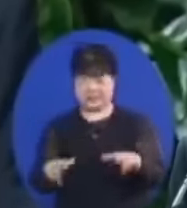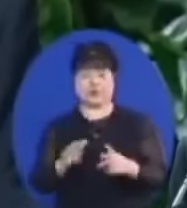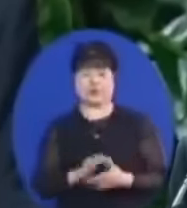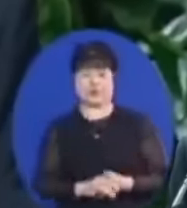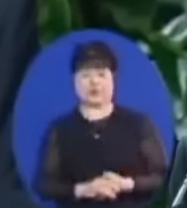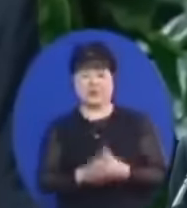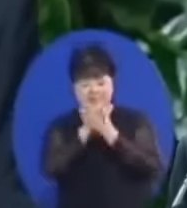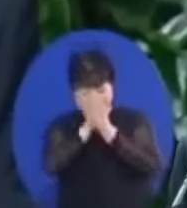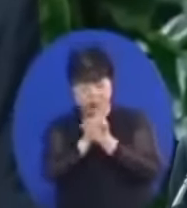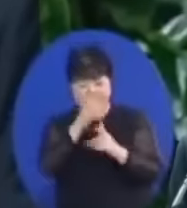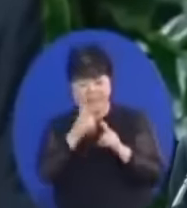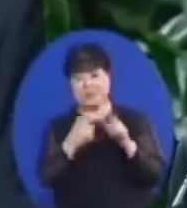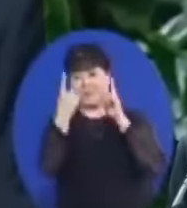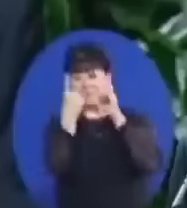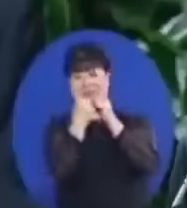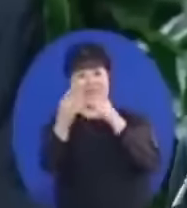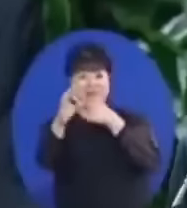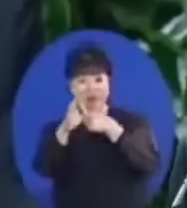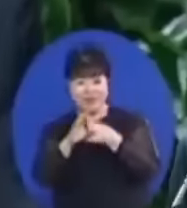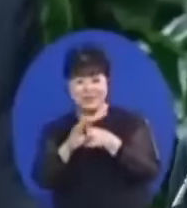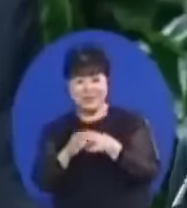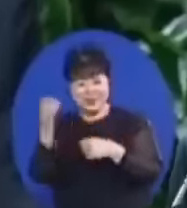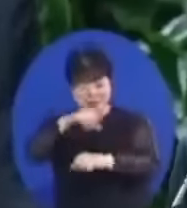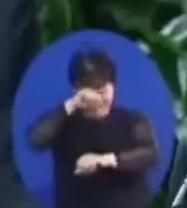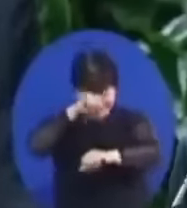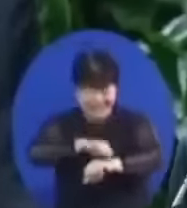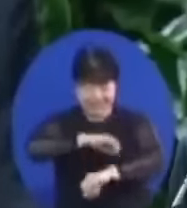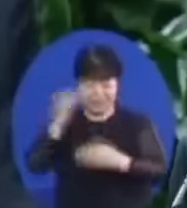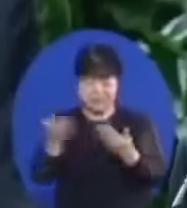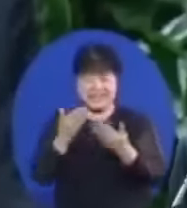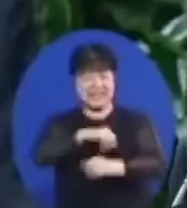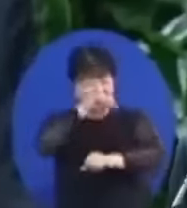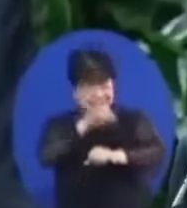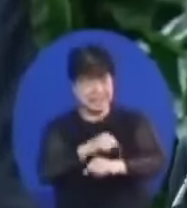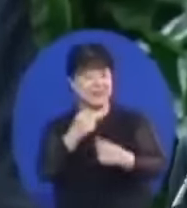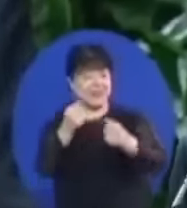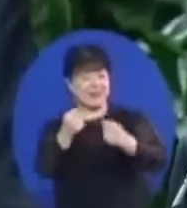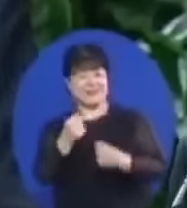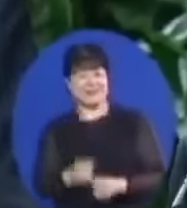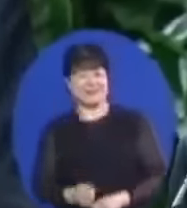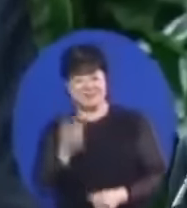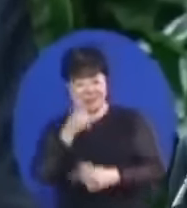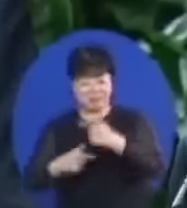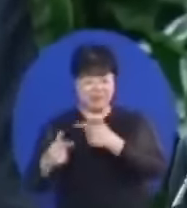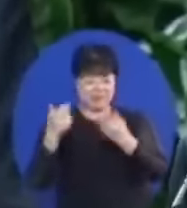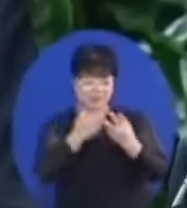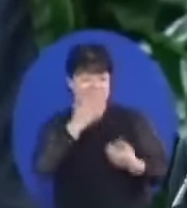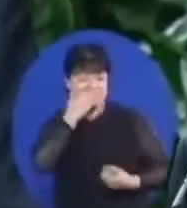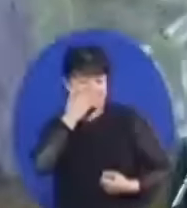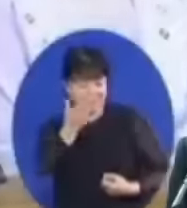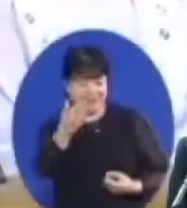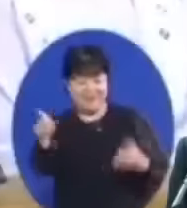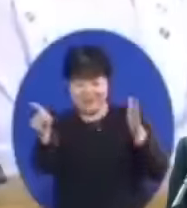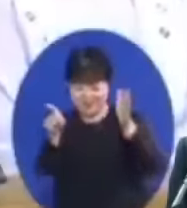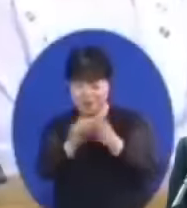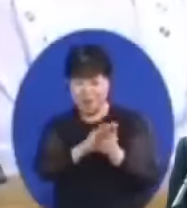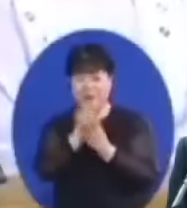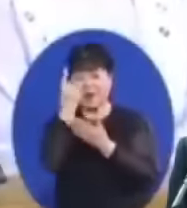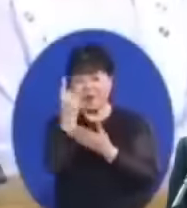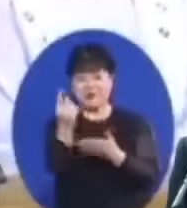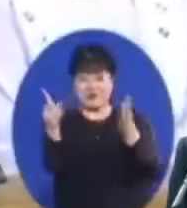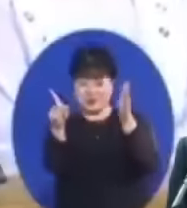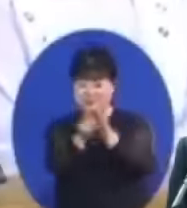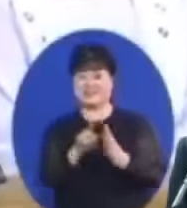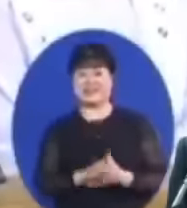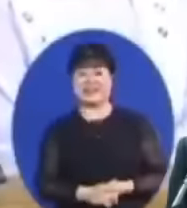우리가 기도하다가 예수님을 만나면 영혼이 잘됨같이 범사에 잘됨에 강건하고 생명을 얻되 풍성히 얻는 변화가 다가오게